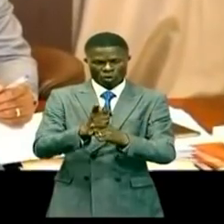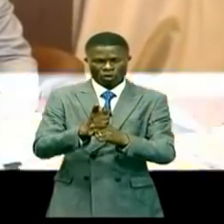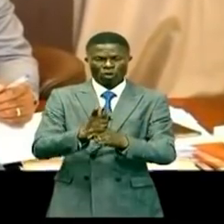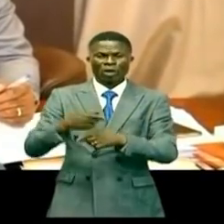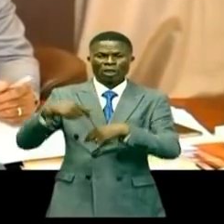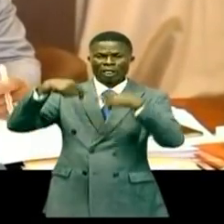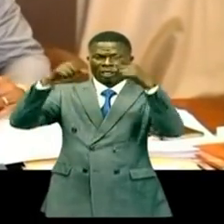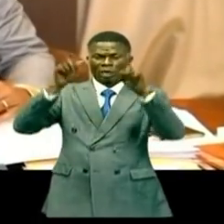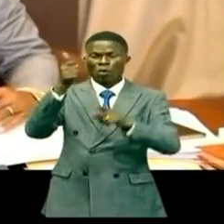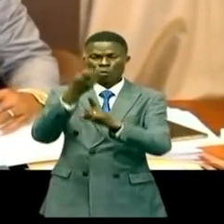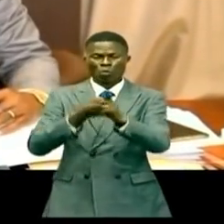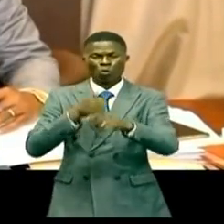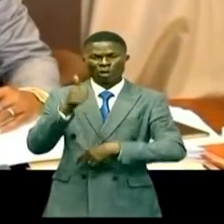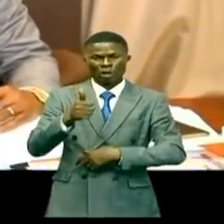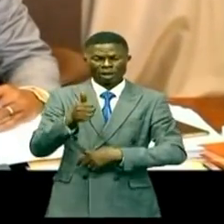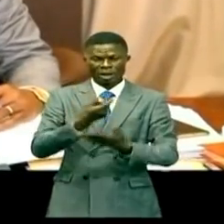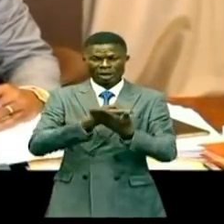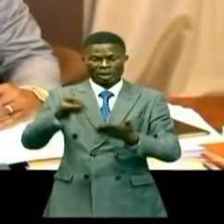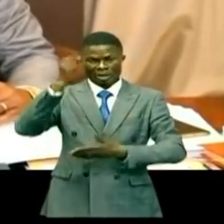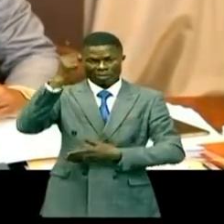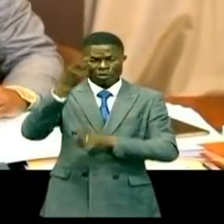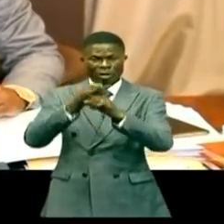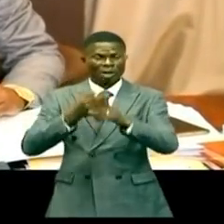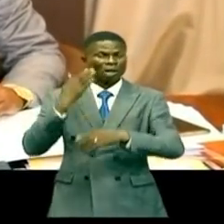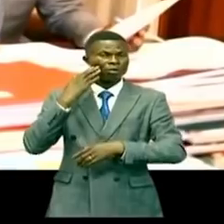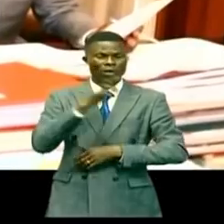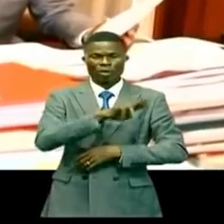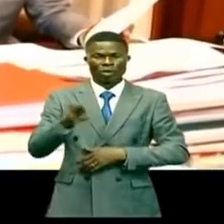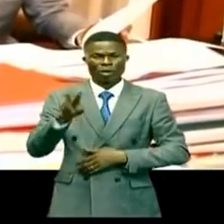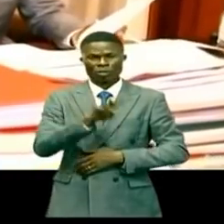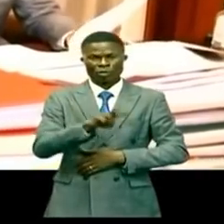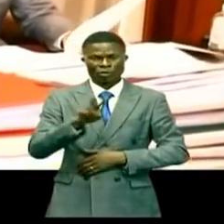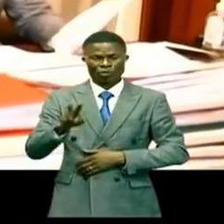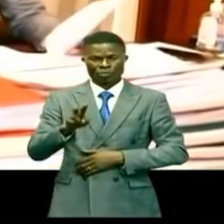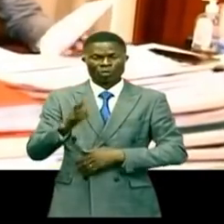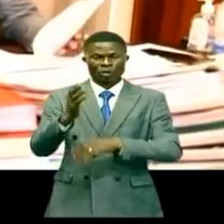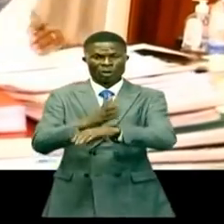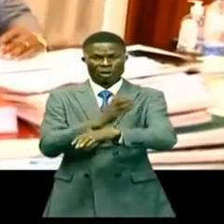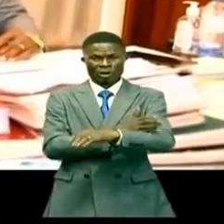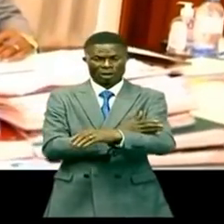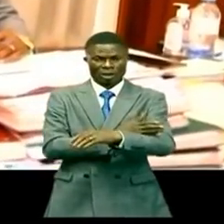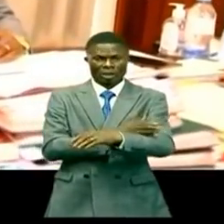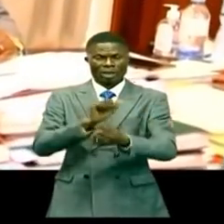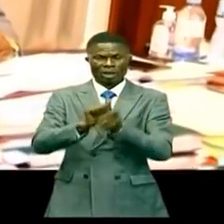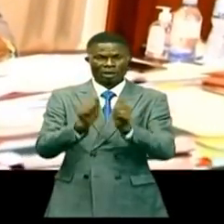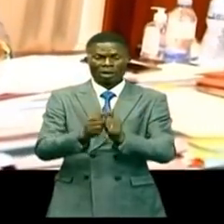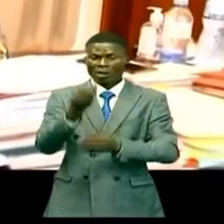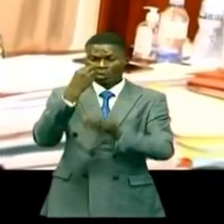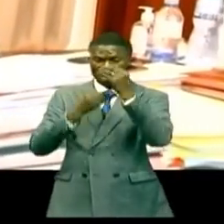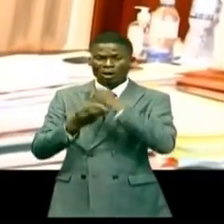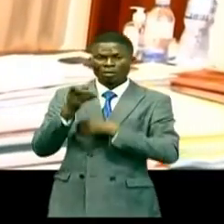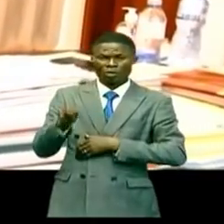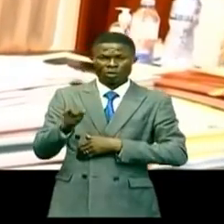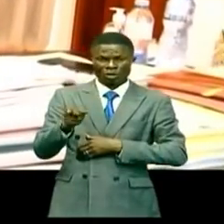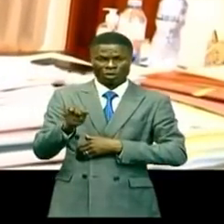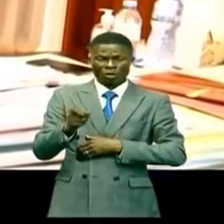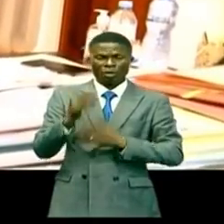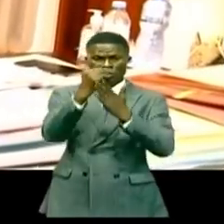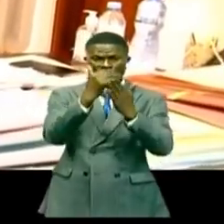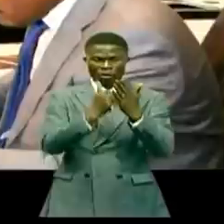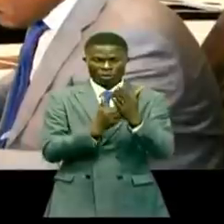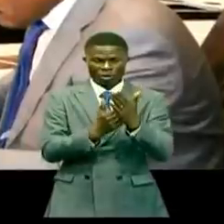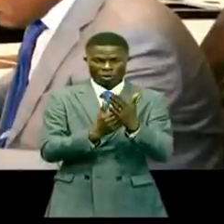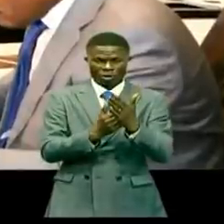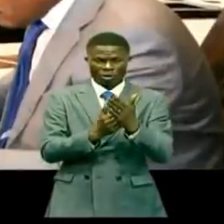l'année. À la première semaine de mars 2022, l'évolution de l'indice de prix à la consommation a enregistré un